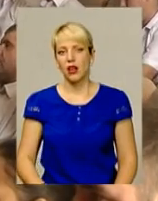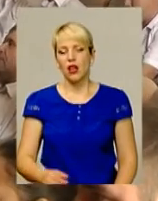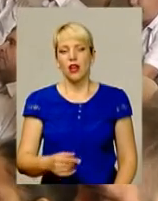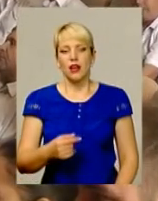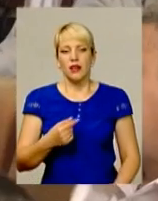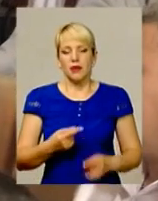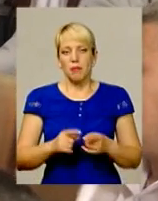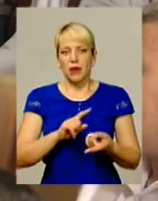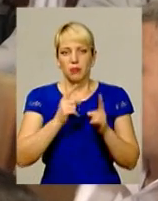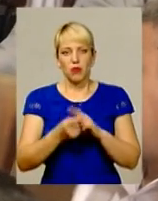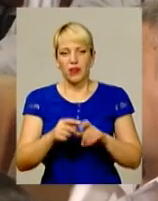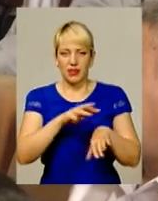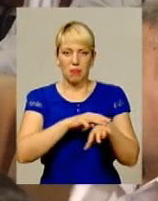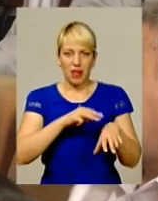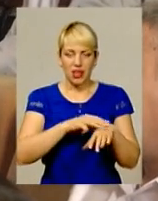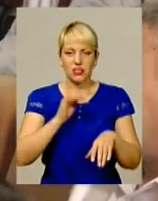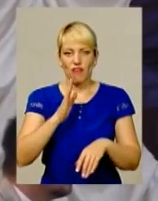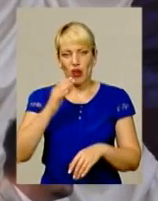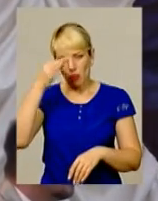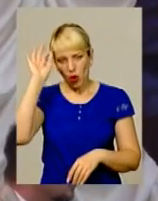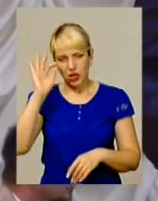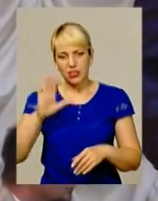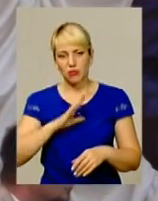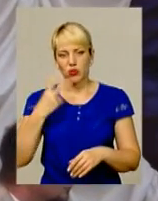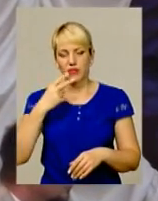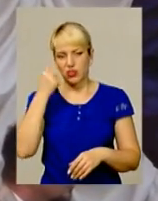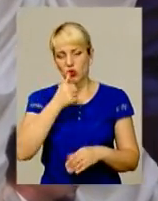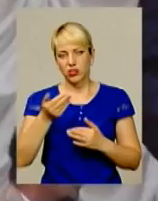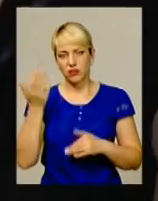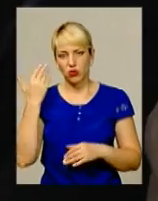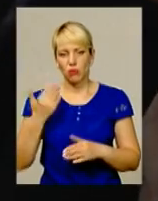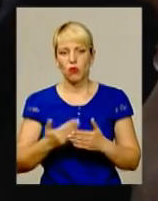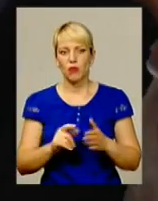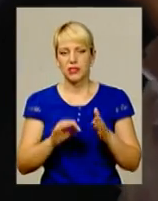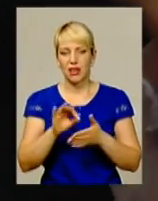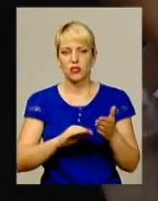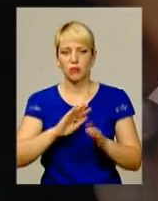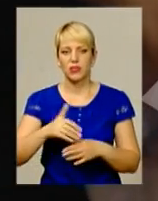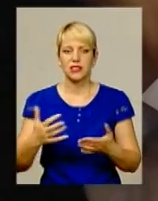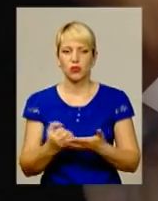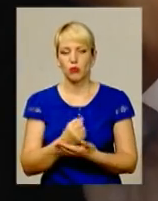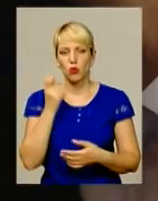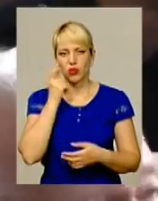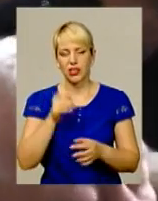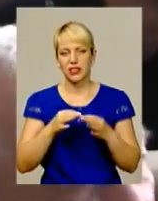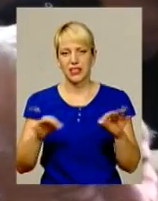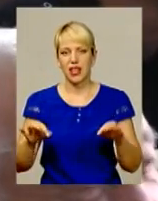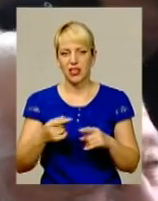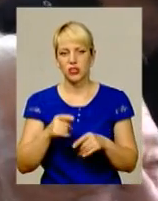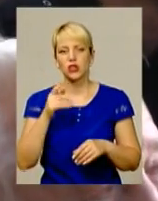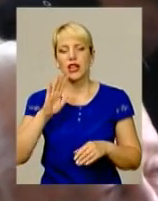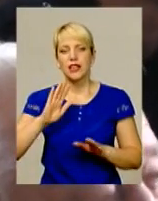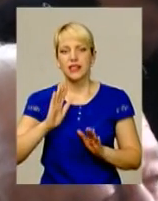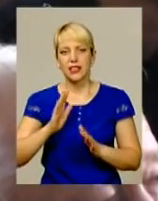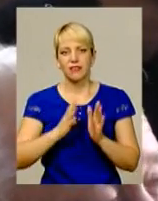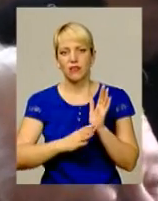ідея переіменувати міліцію у поліцію була і два десятиліття тому, одразу після здобуття Україної Незалежності. От тільки тоді,